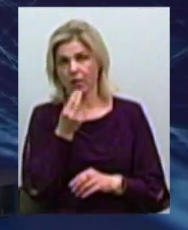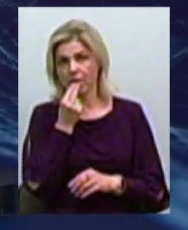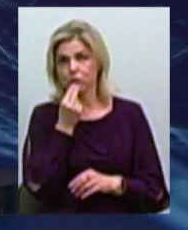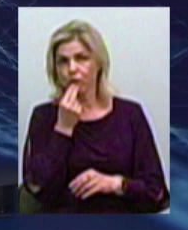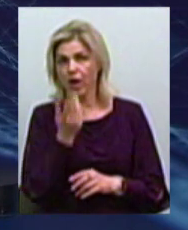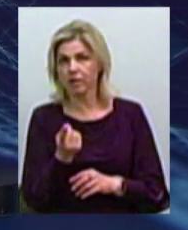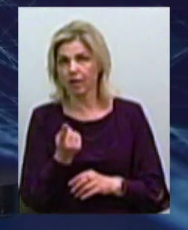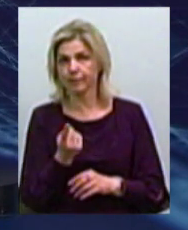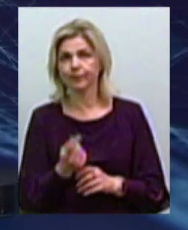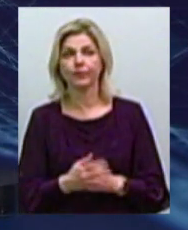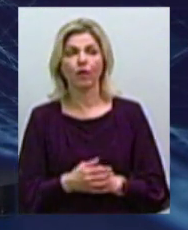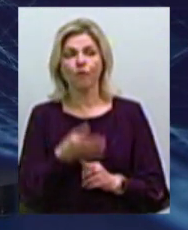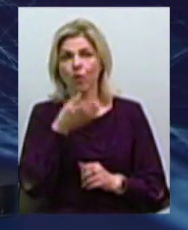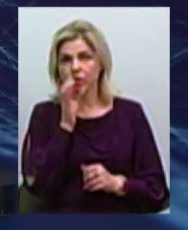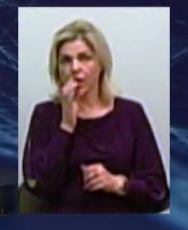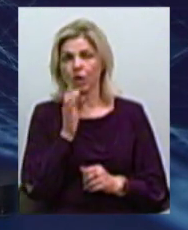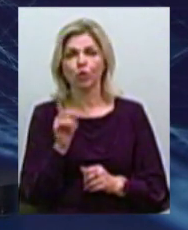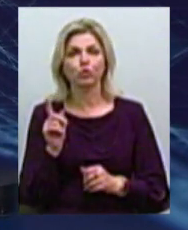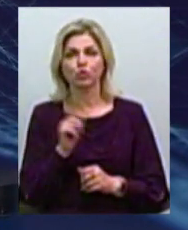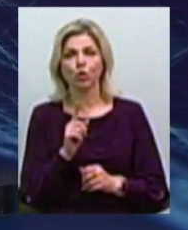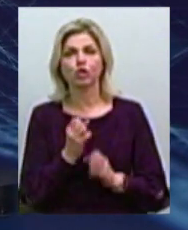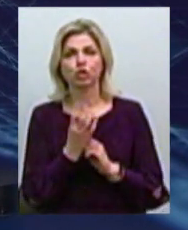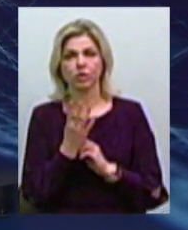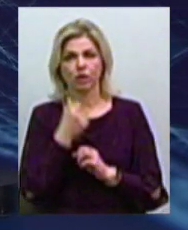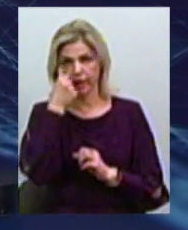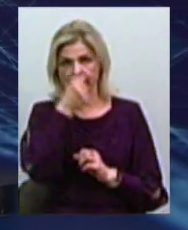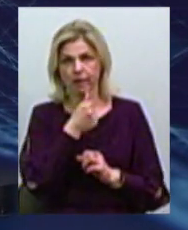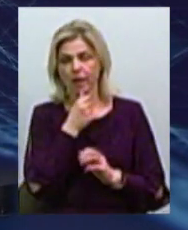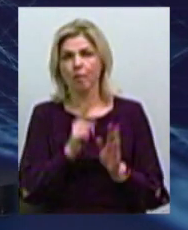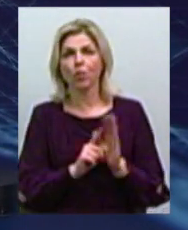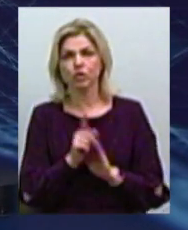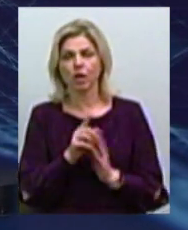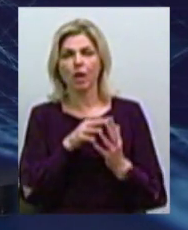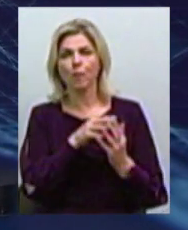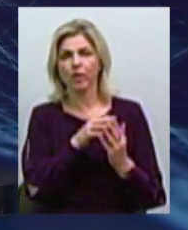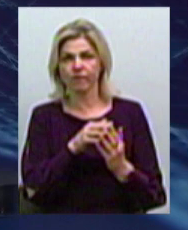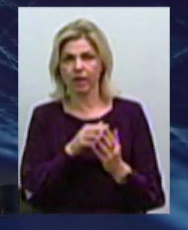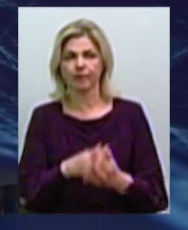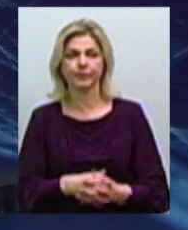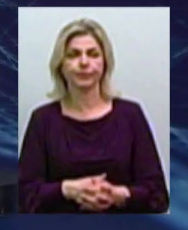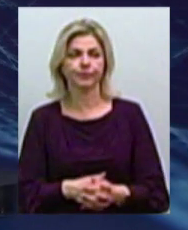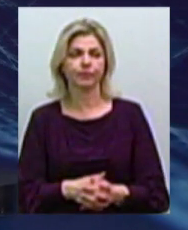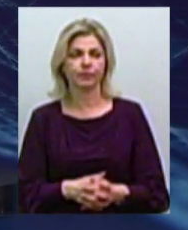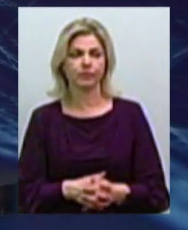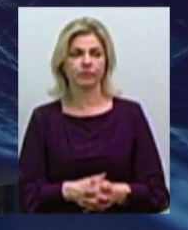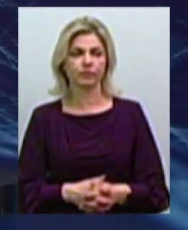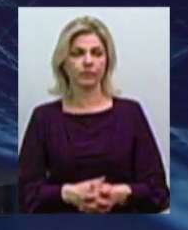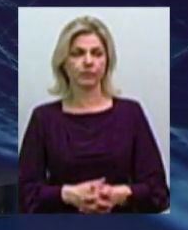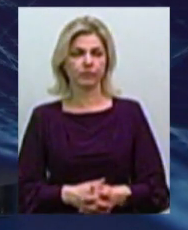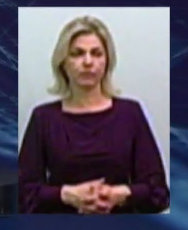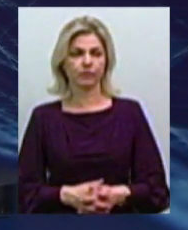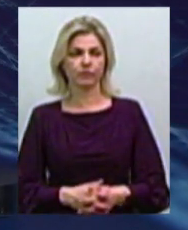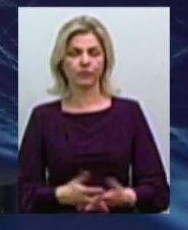харчування, вода, це то, що от 14-й рік, ну, початок взагалі бойових дій. І якісь